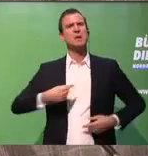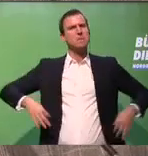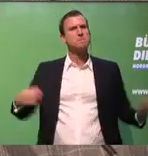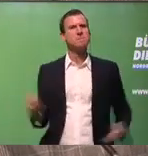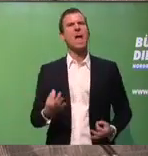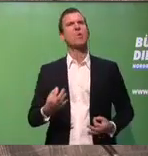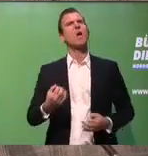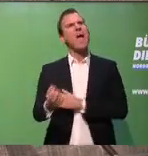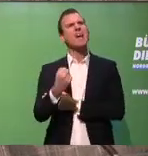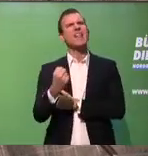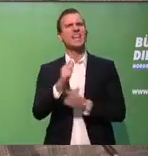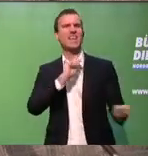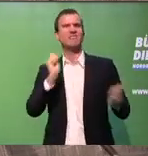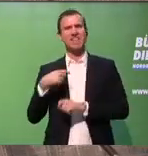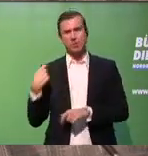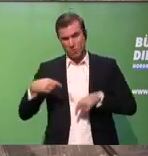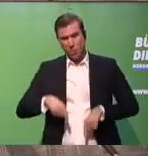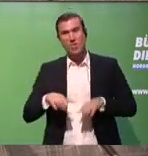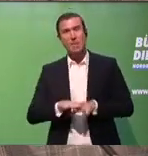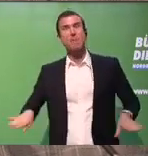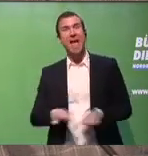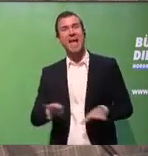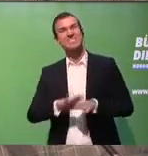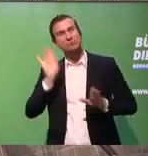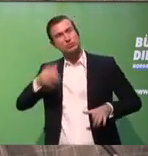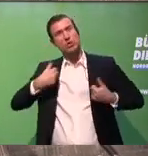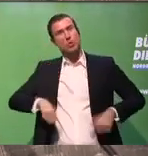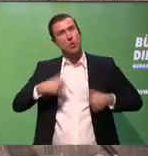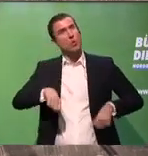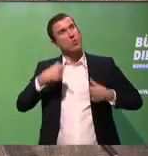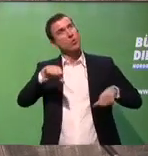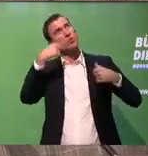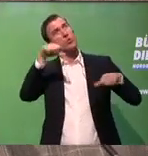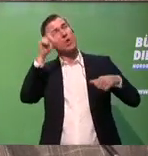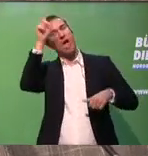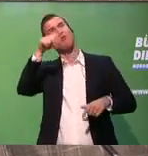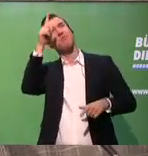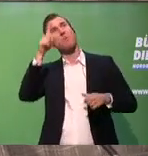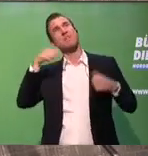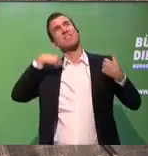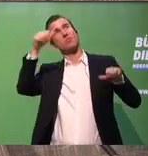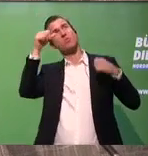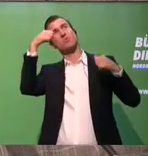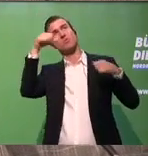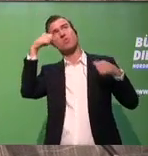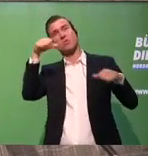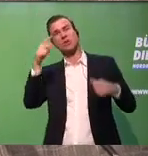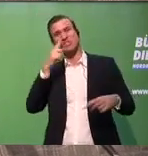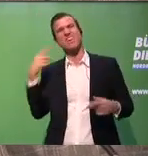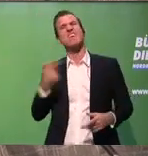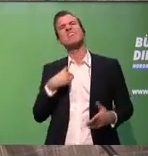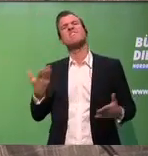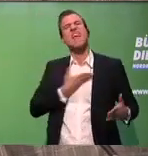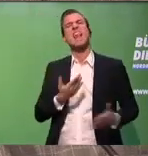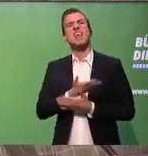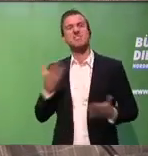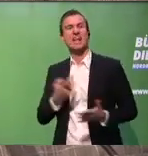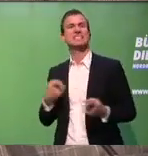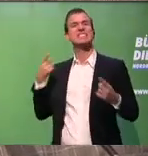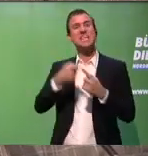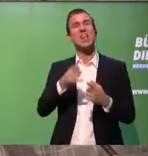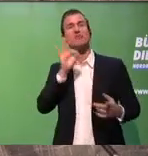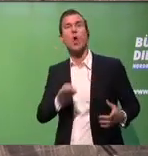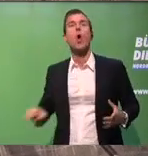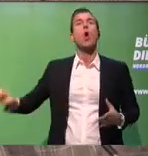von unten. Wir müssen den Druck von der Basis verstärken, zeigen, was geht, was gewollt ist, und zwar